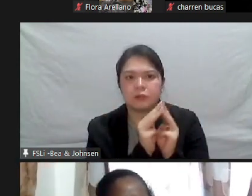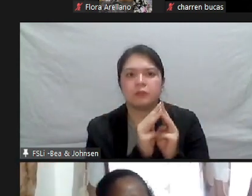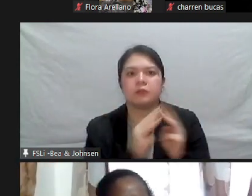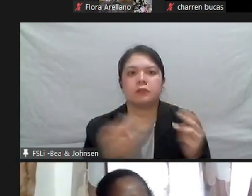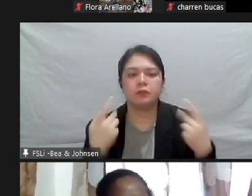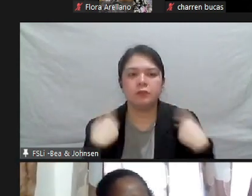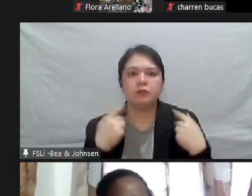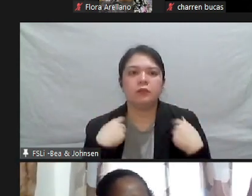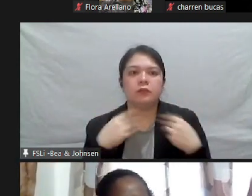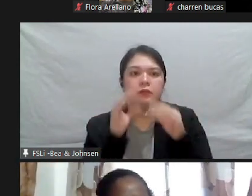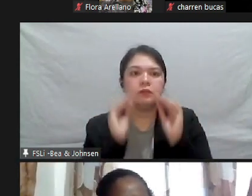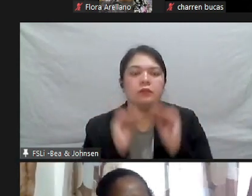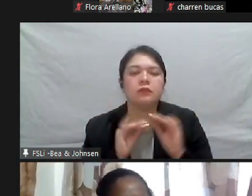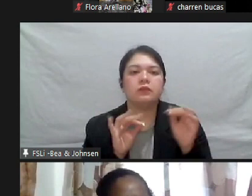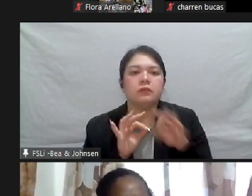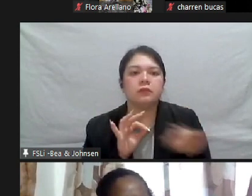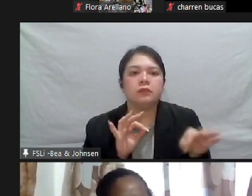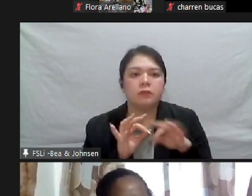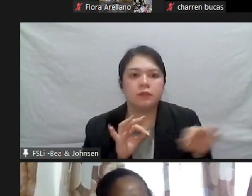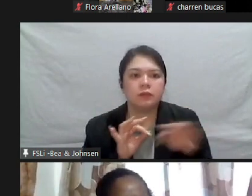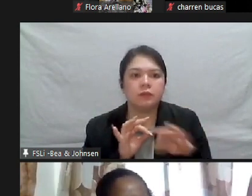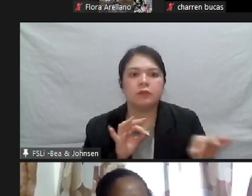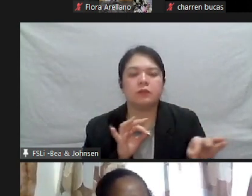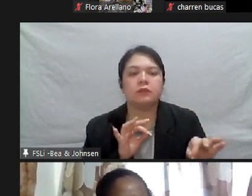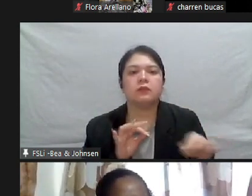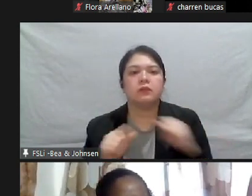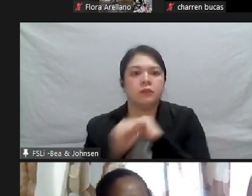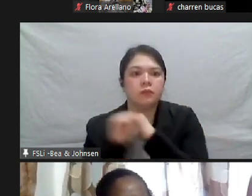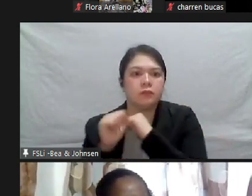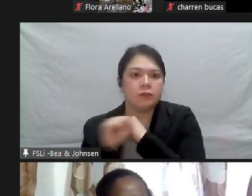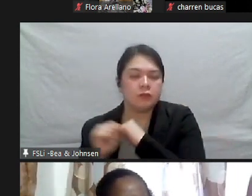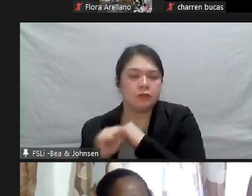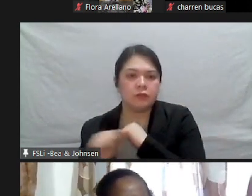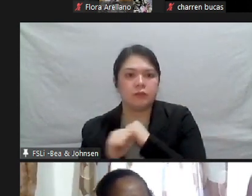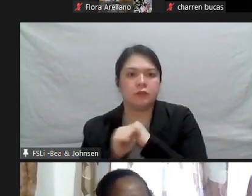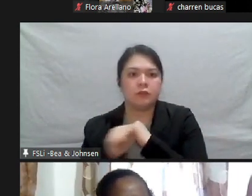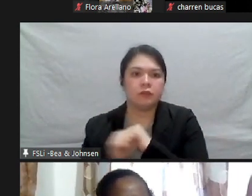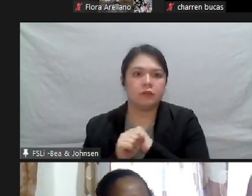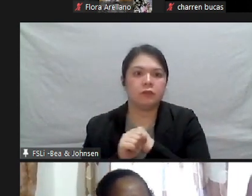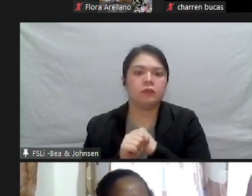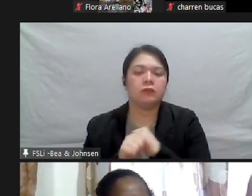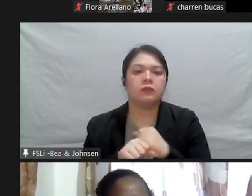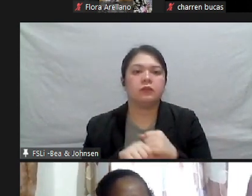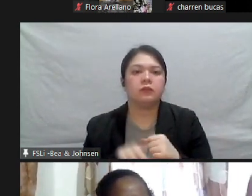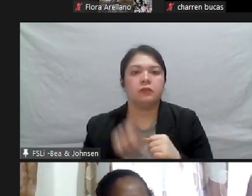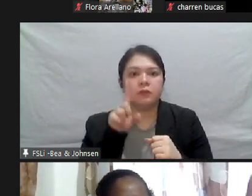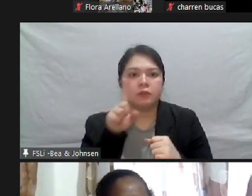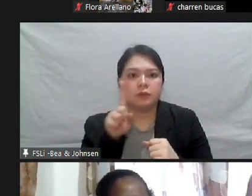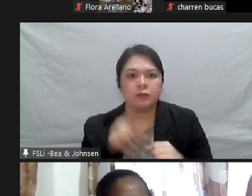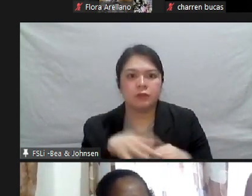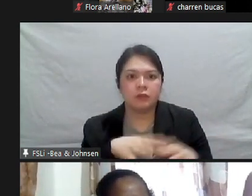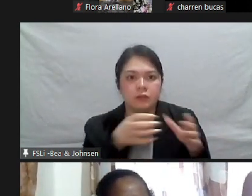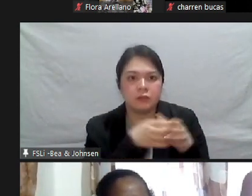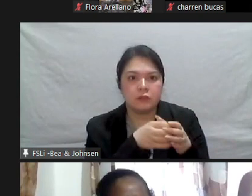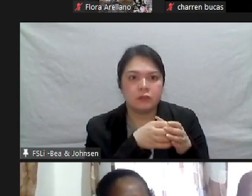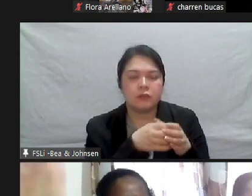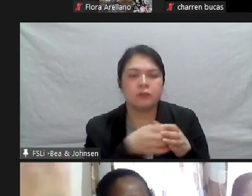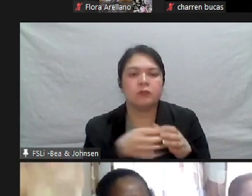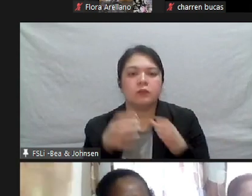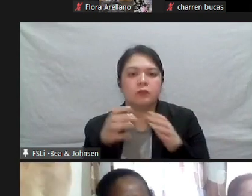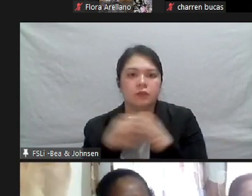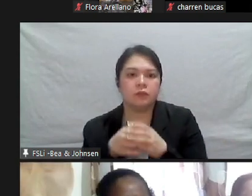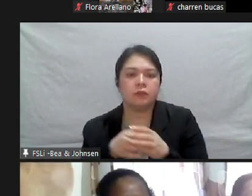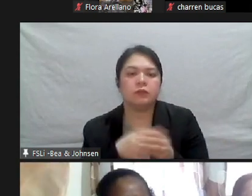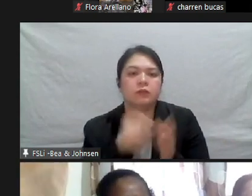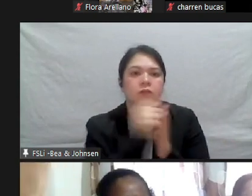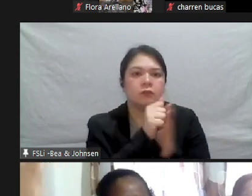mga statement na ito daw ay advokasya lang ng isang maliit na bahagi ng mga akademiko,